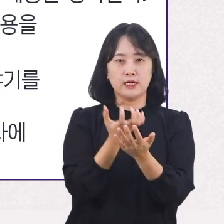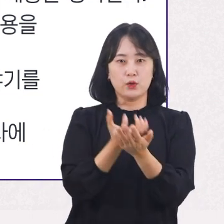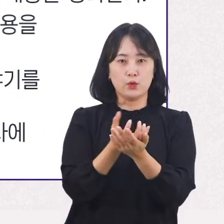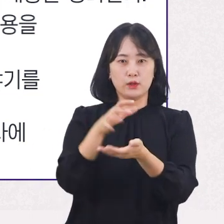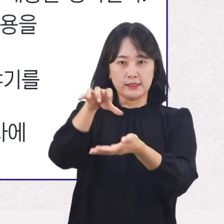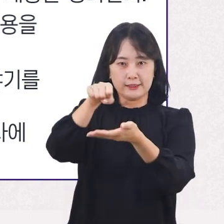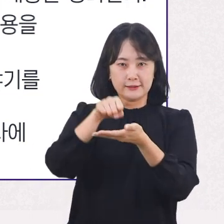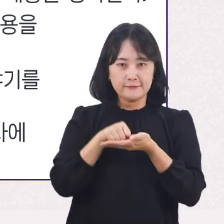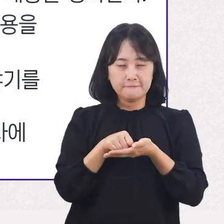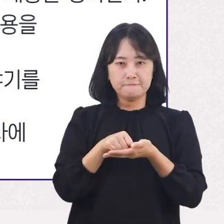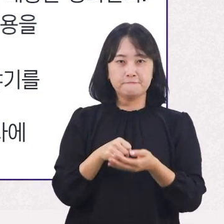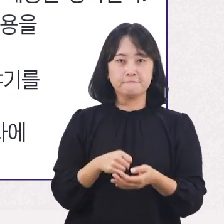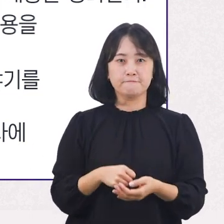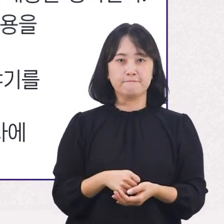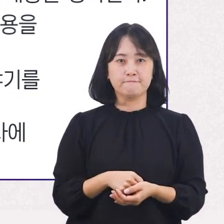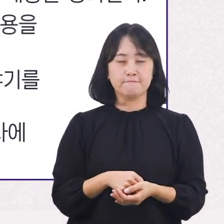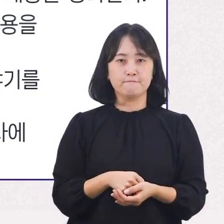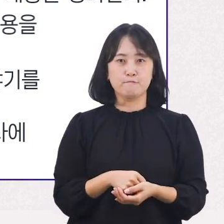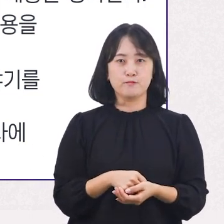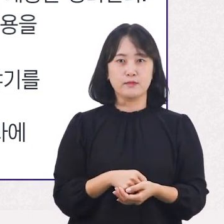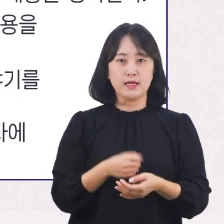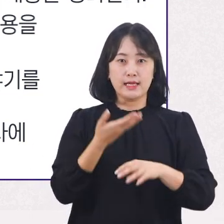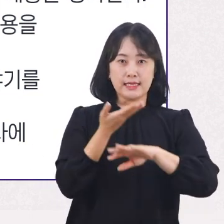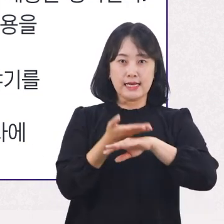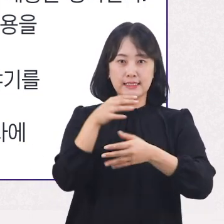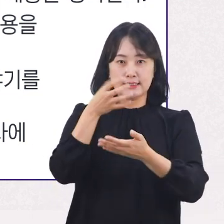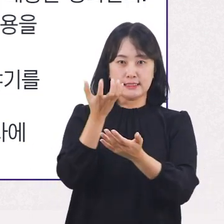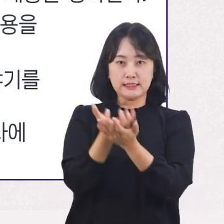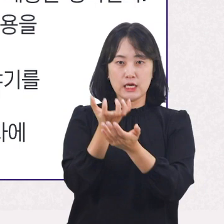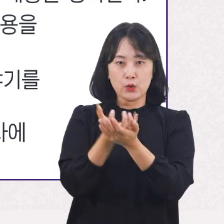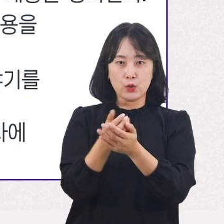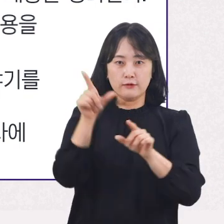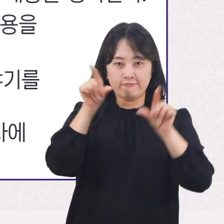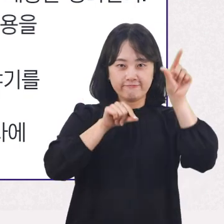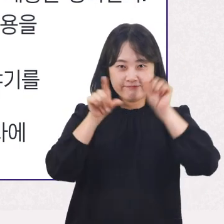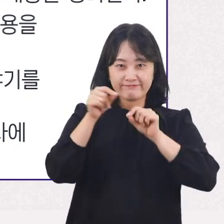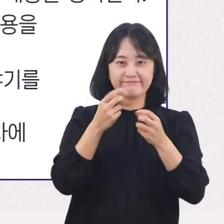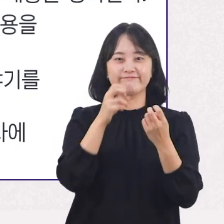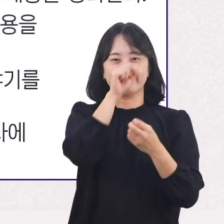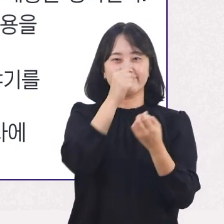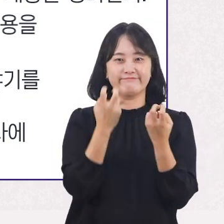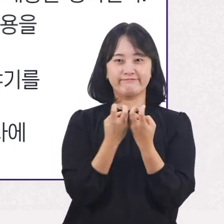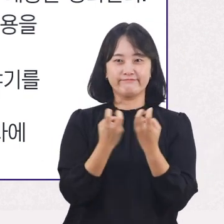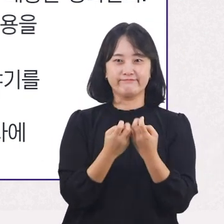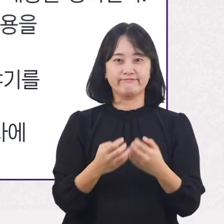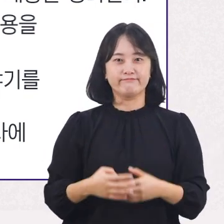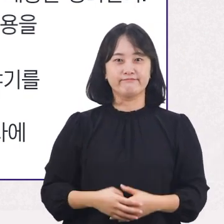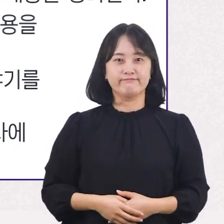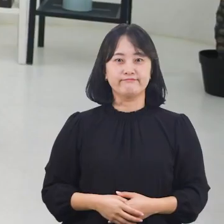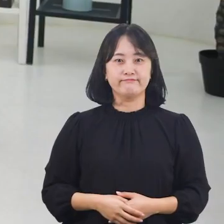참조하거나 세계시민교육 관련 다른 자료를 참조하는 것도 좋은 방법입니다.